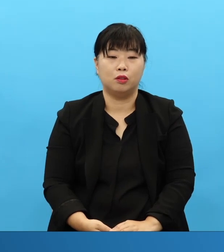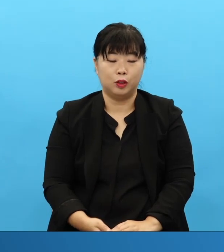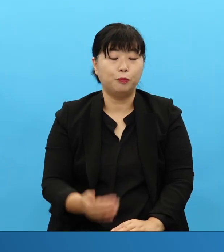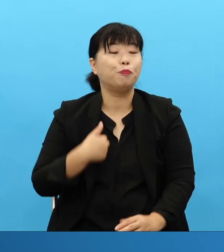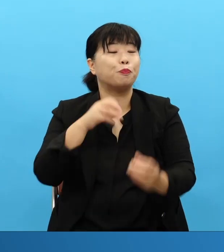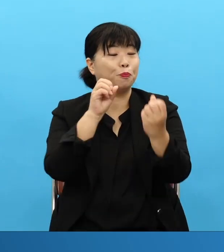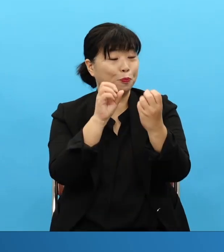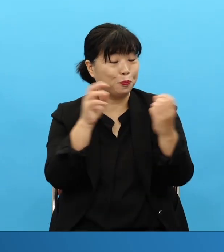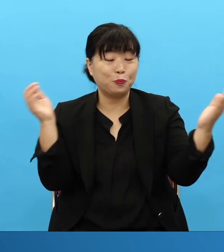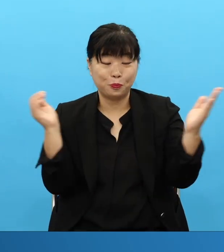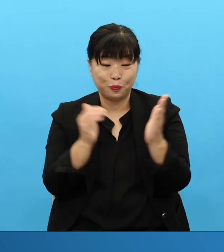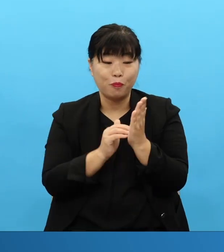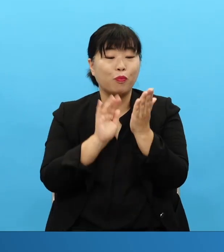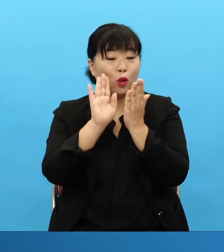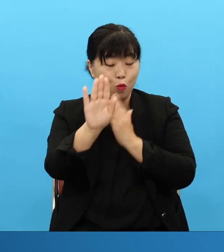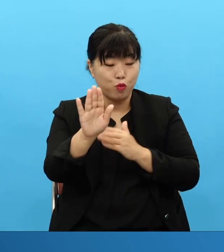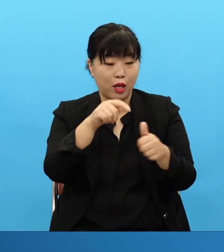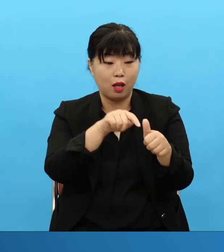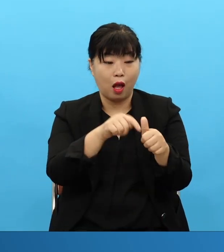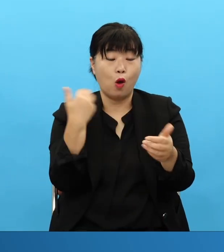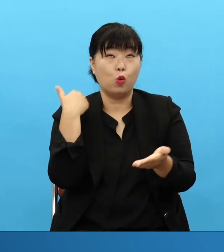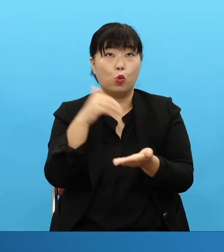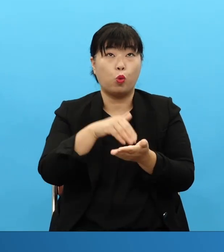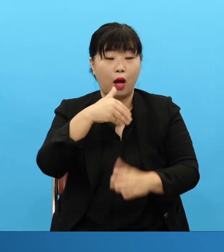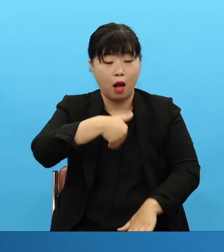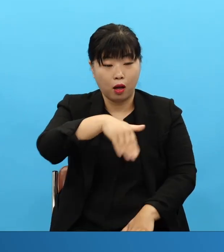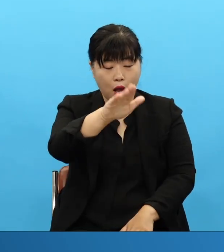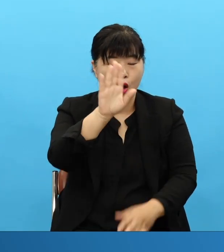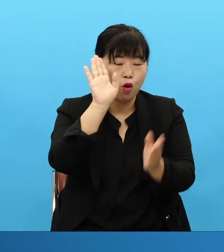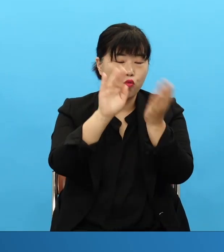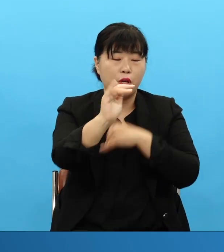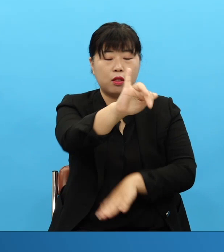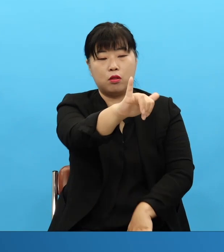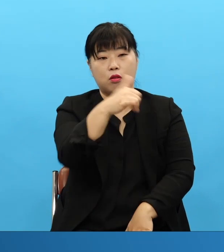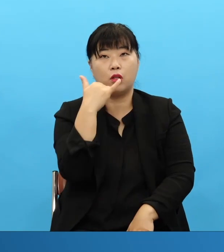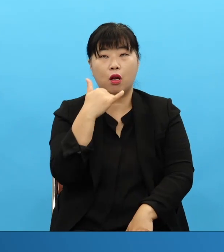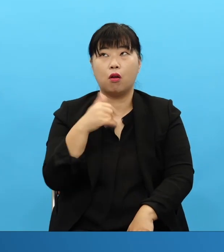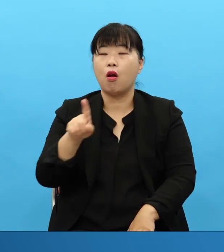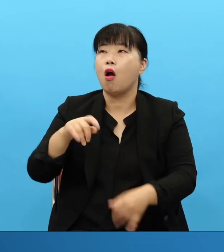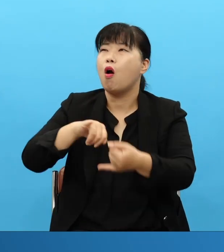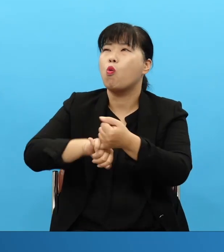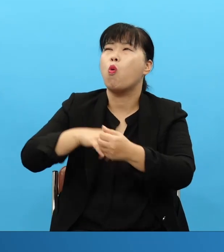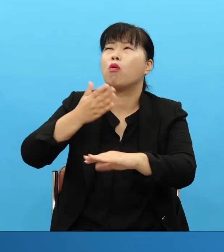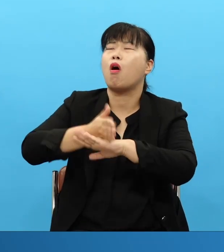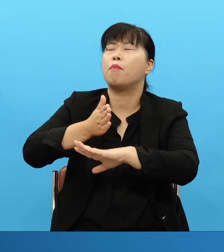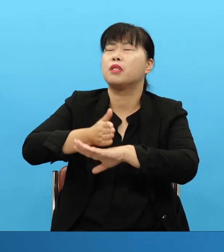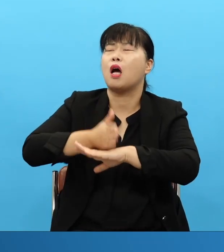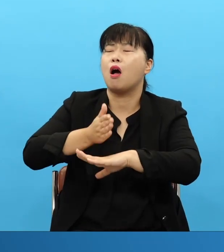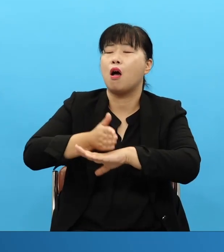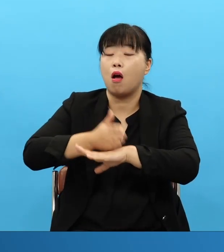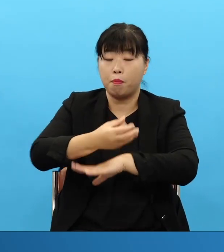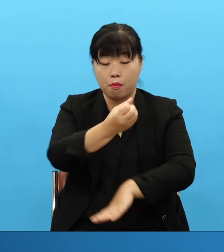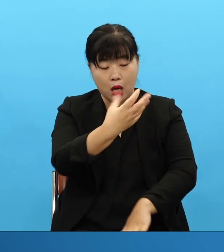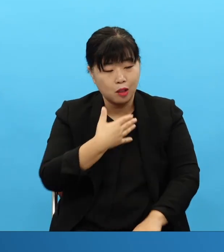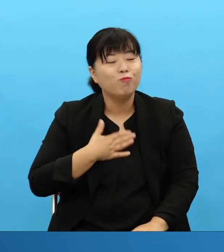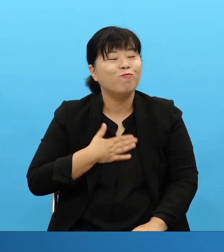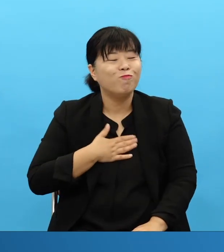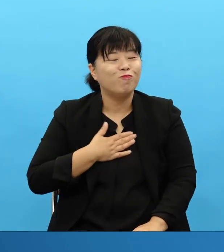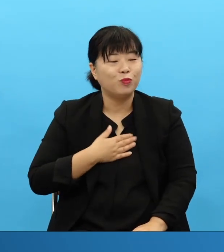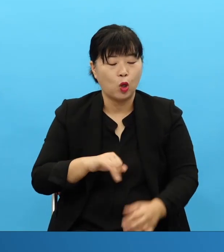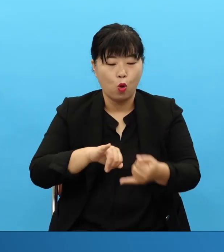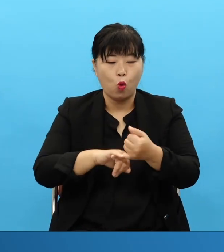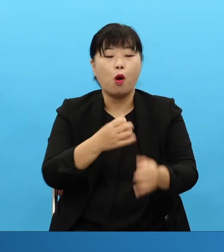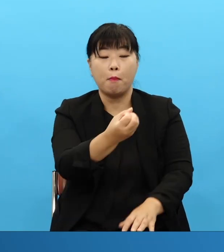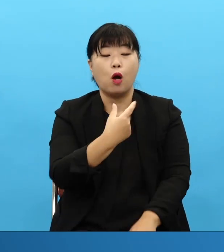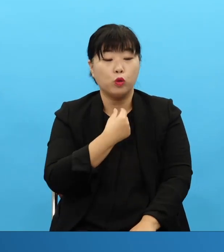left, he called him, 너무 고맙다고 하면서. saying, "Thank you so much. 그래서 꼭 하고 싶은 얘기 있다는 뭡니까 그랬더니 But there is something I want to tell you." And he asked, "What is 오늘